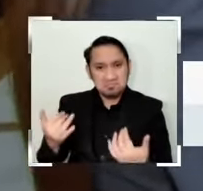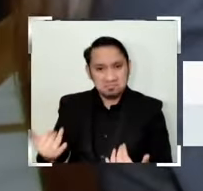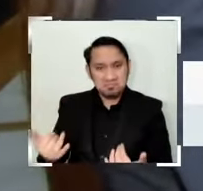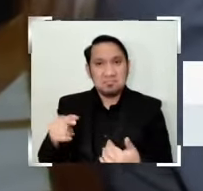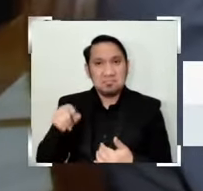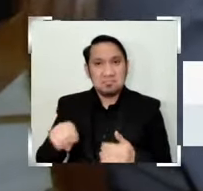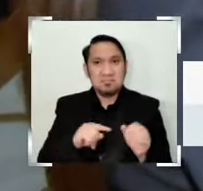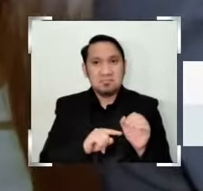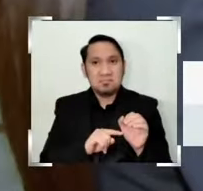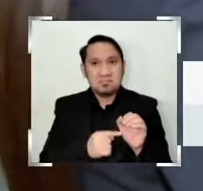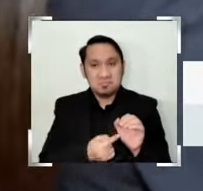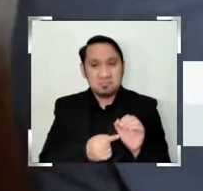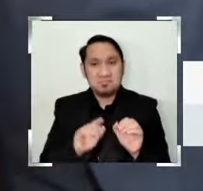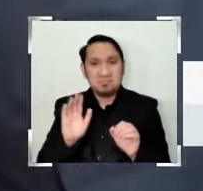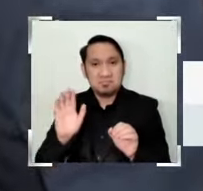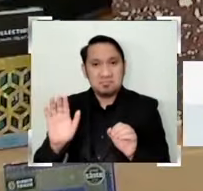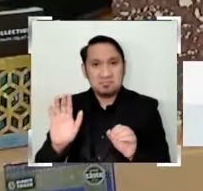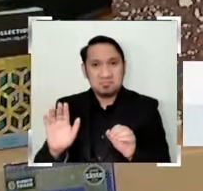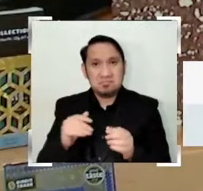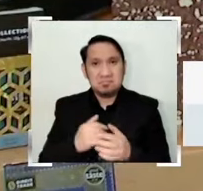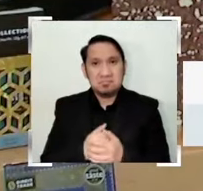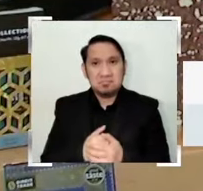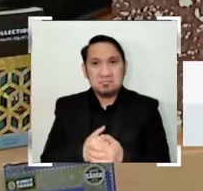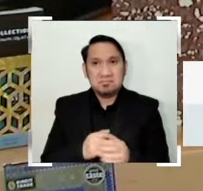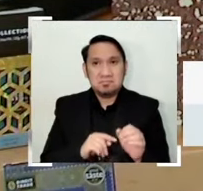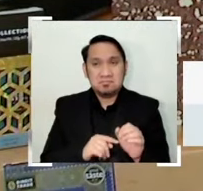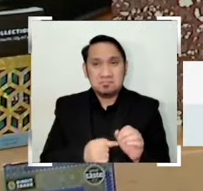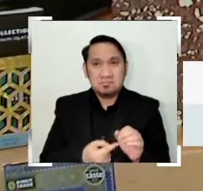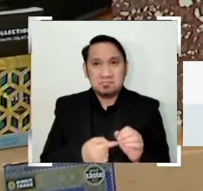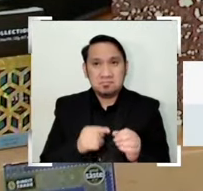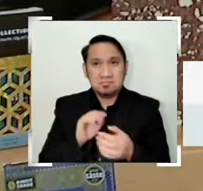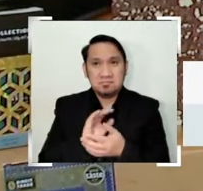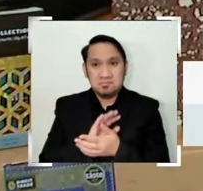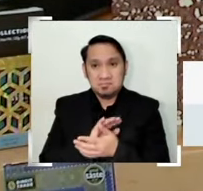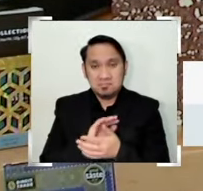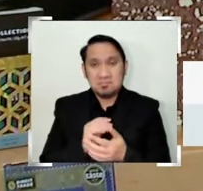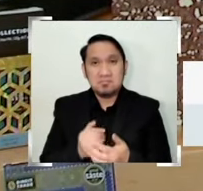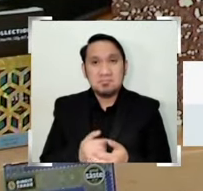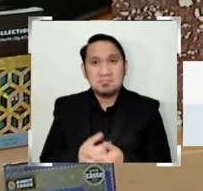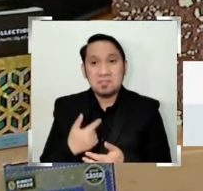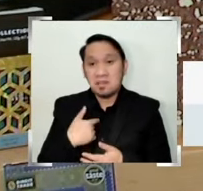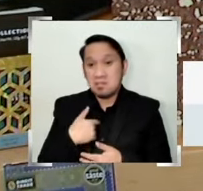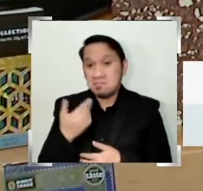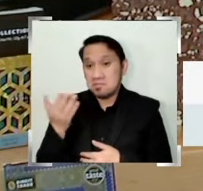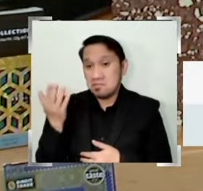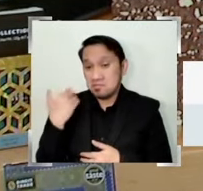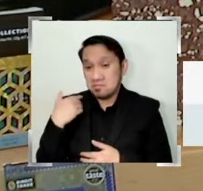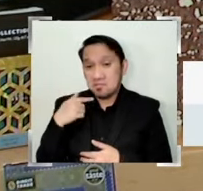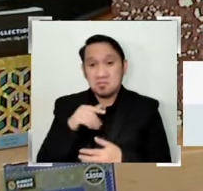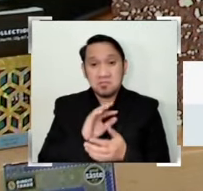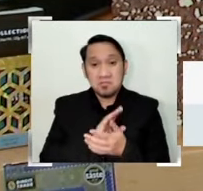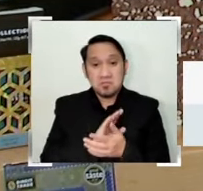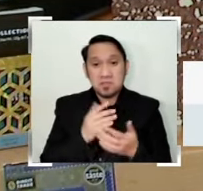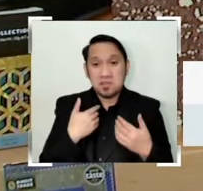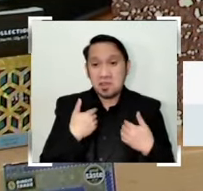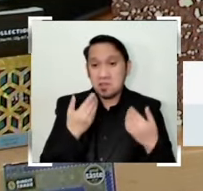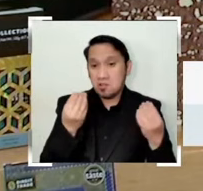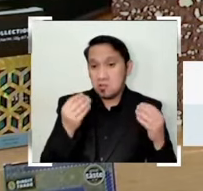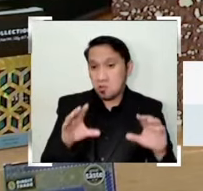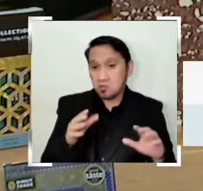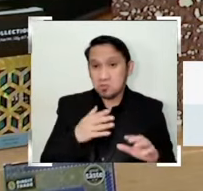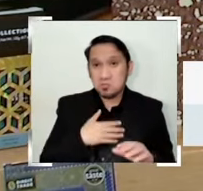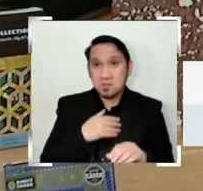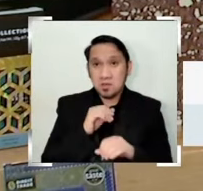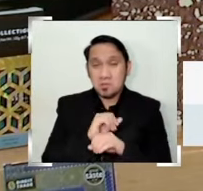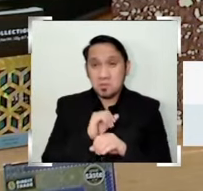niya sa ganitong larangan ng pandemya. When COVID hit, I lost my job, like most people sa industry natin. And habang nasa bahay